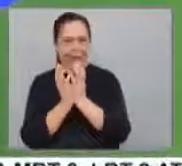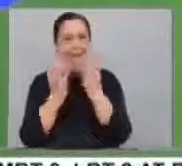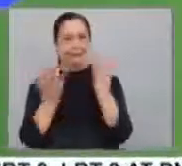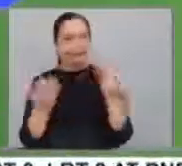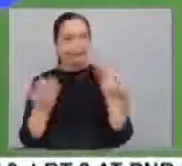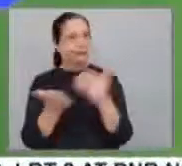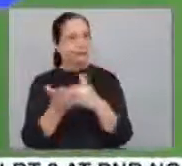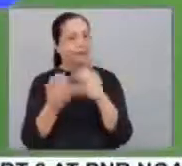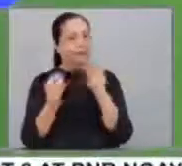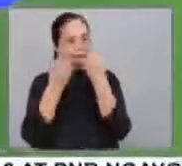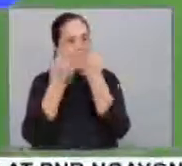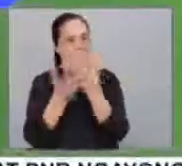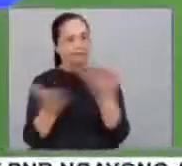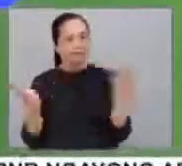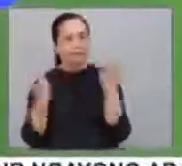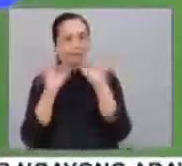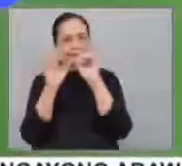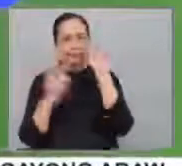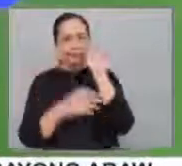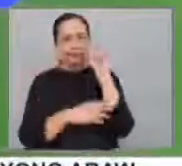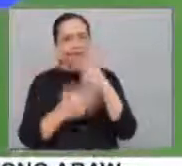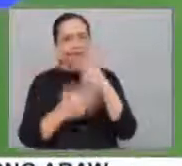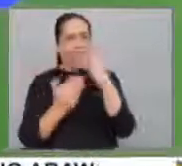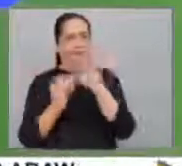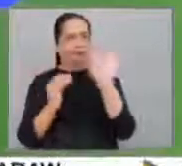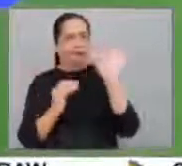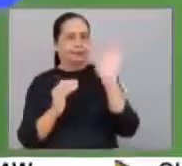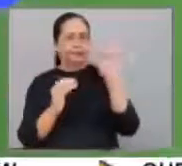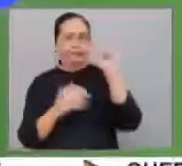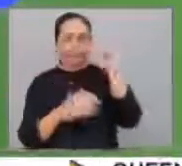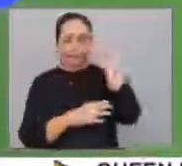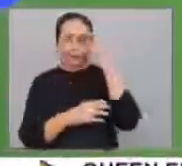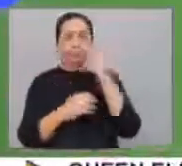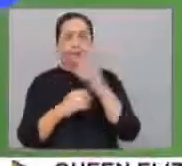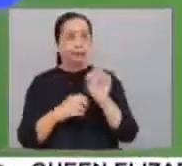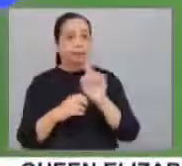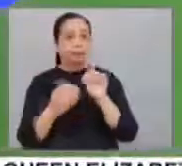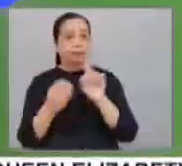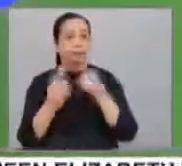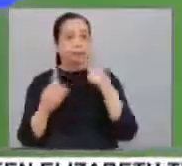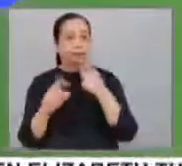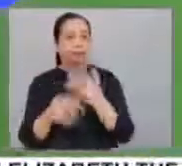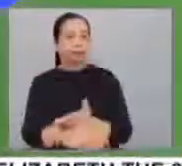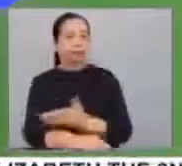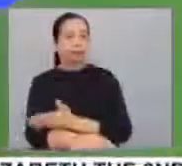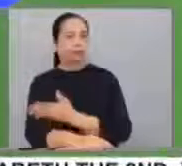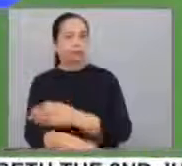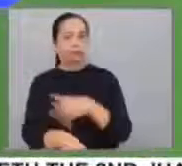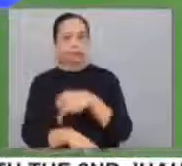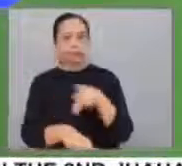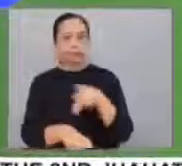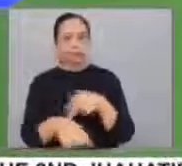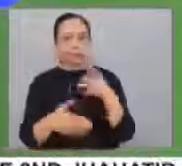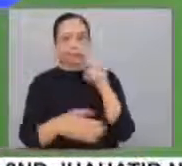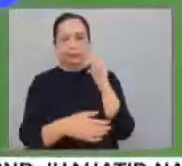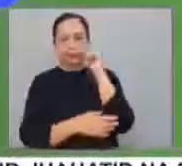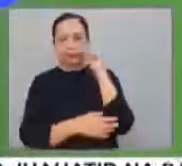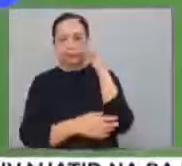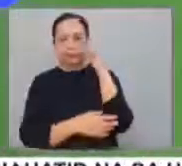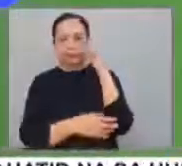ni Pangulong Marcos Jr. ang programa ng kanyang administrasyon tungo sa pagpapaunlad ng bansa. Si Alan Francisco sa